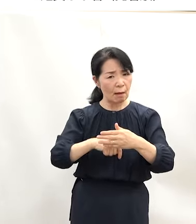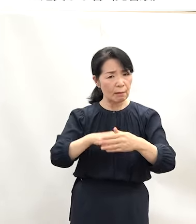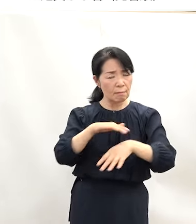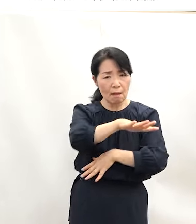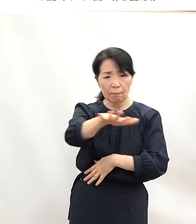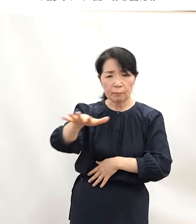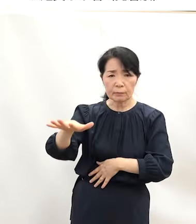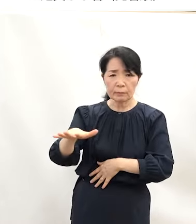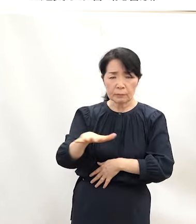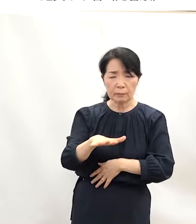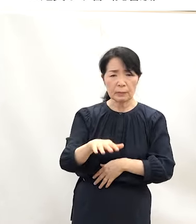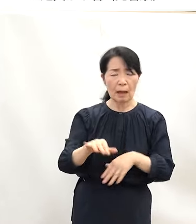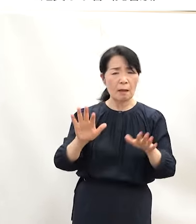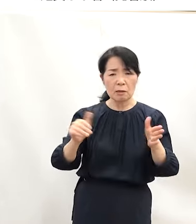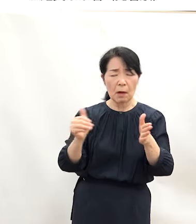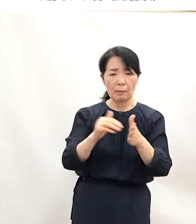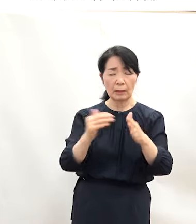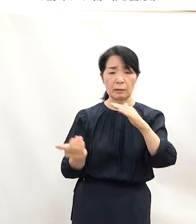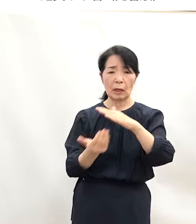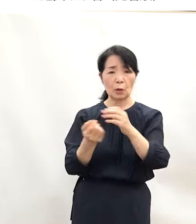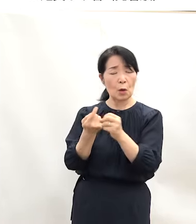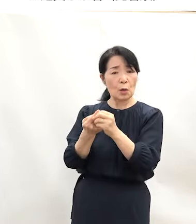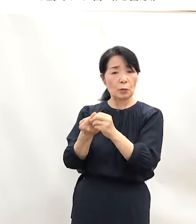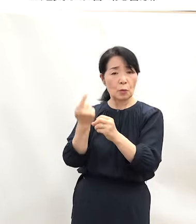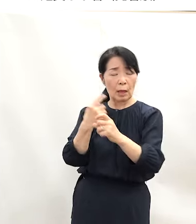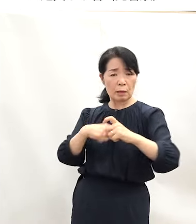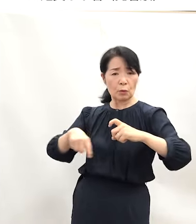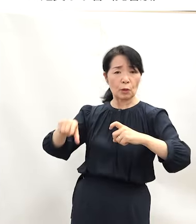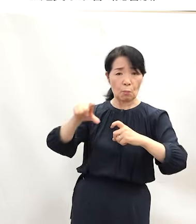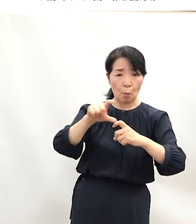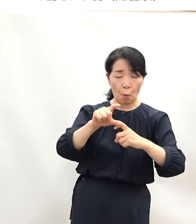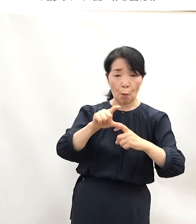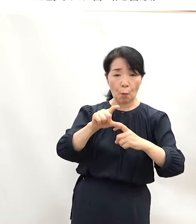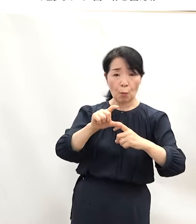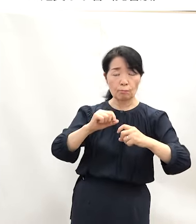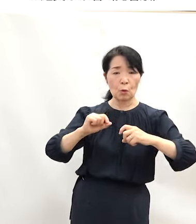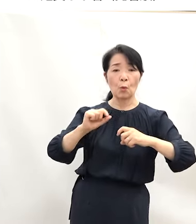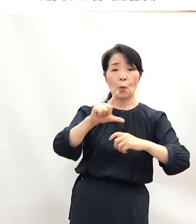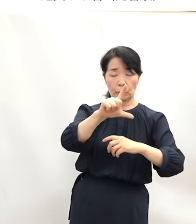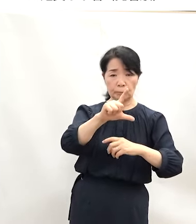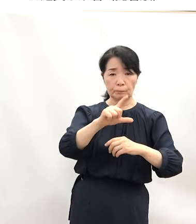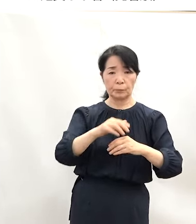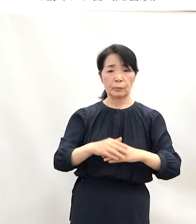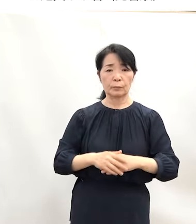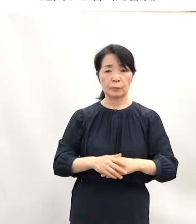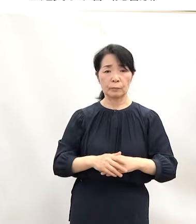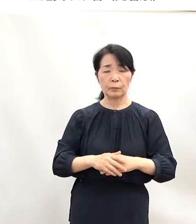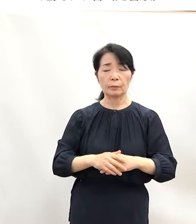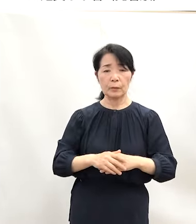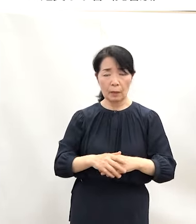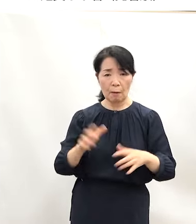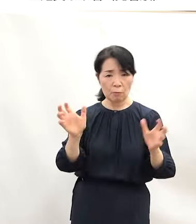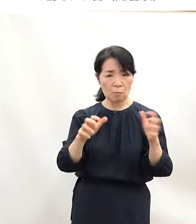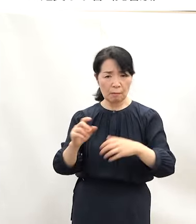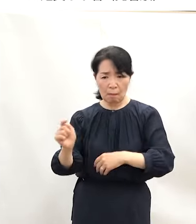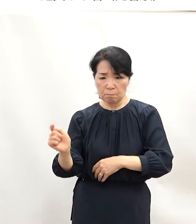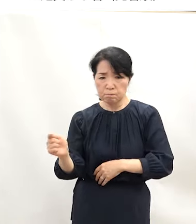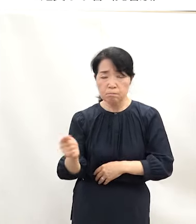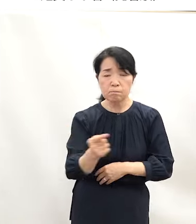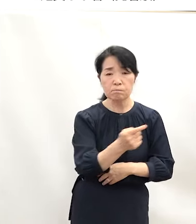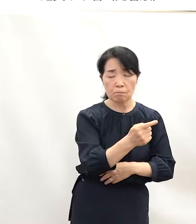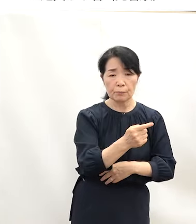過去最高だった、昨年度を上回るペースで、 今、出没しています。